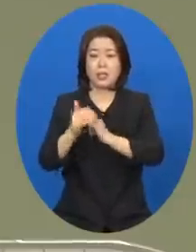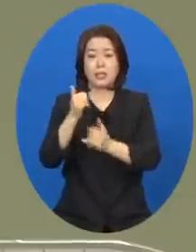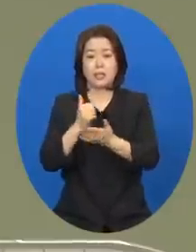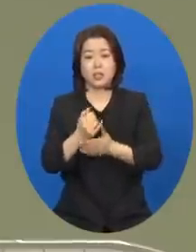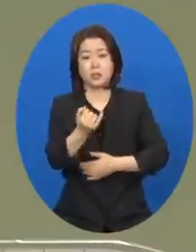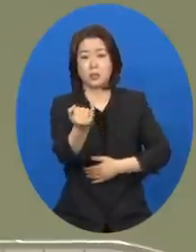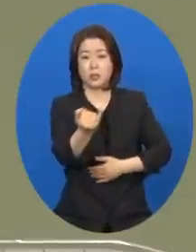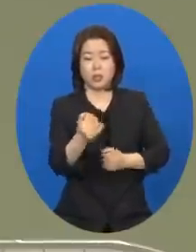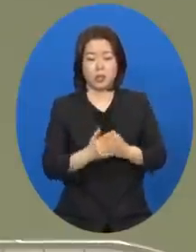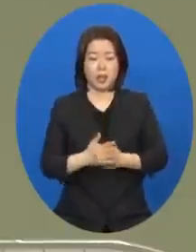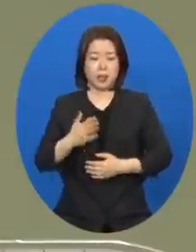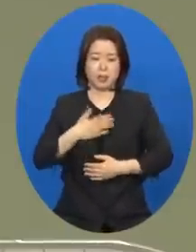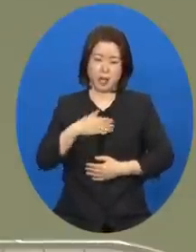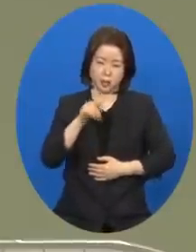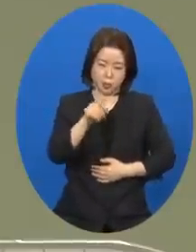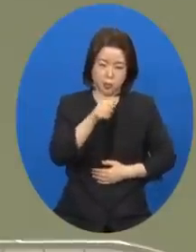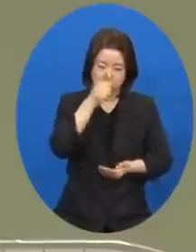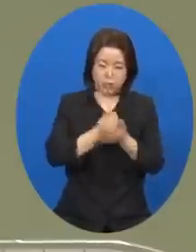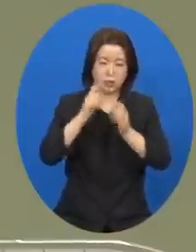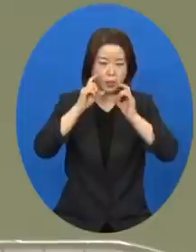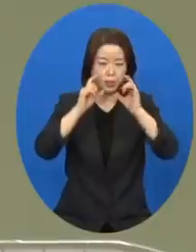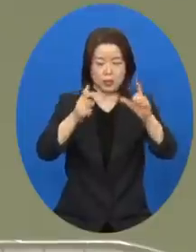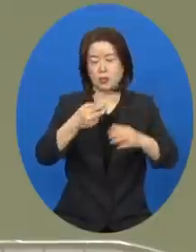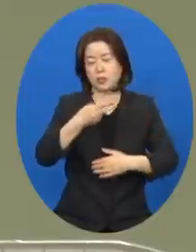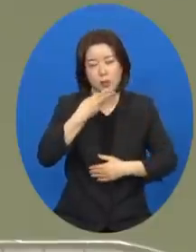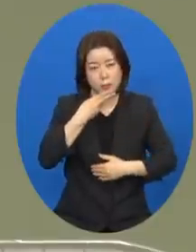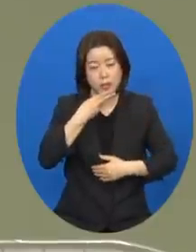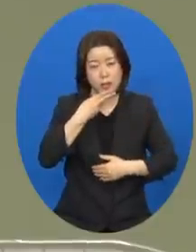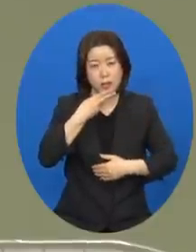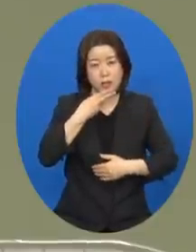여자에게 나도 너를 정죄하지 않는다